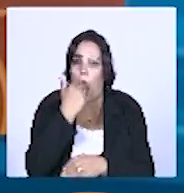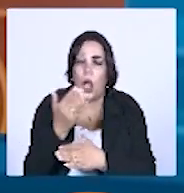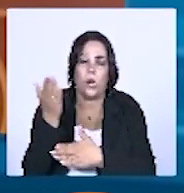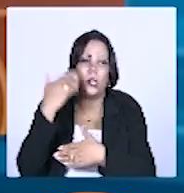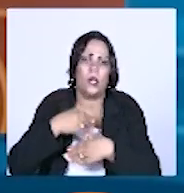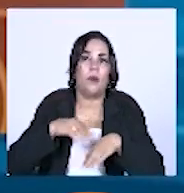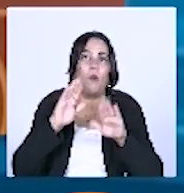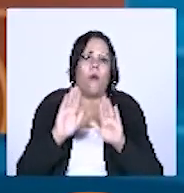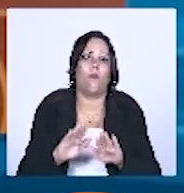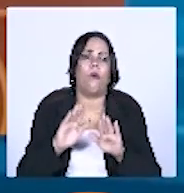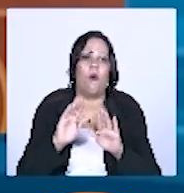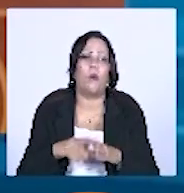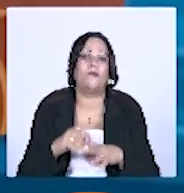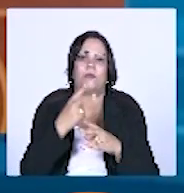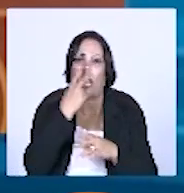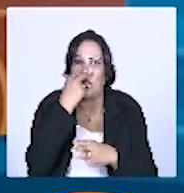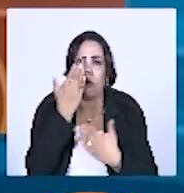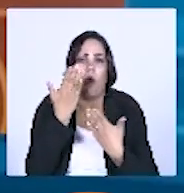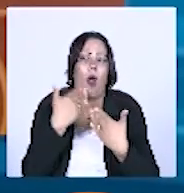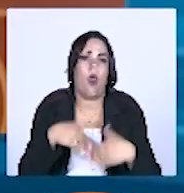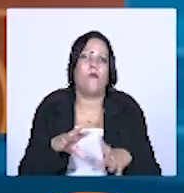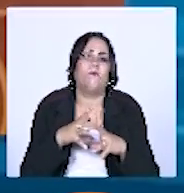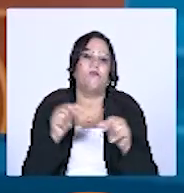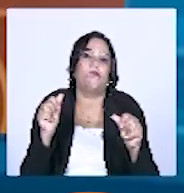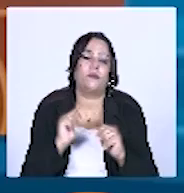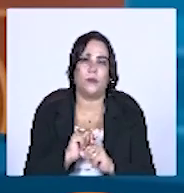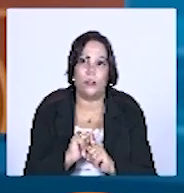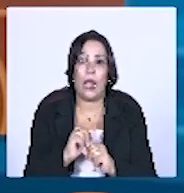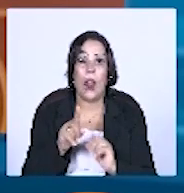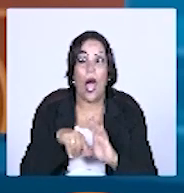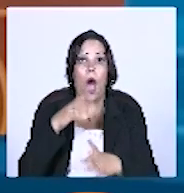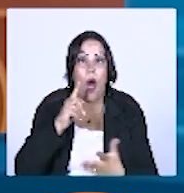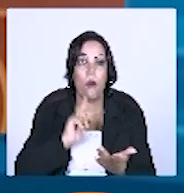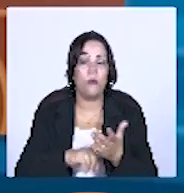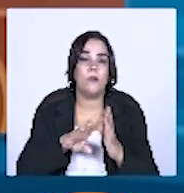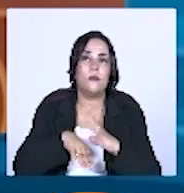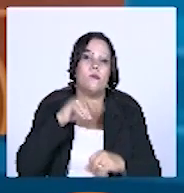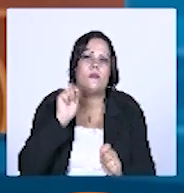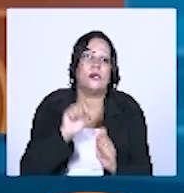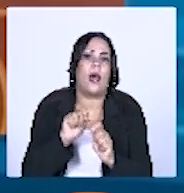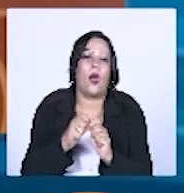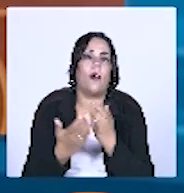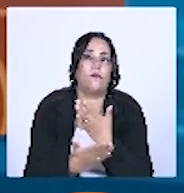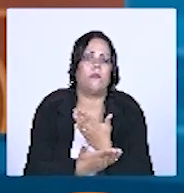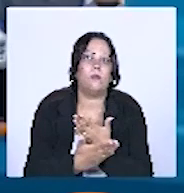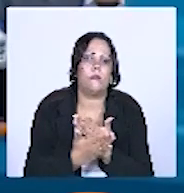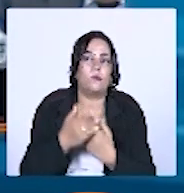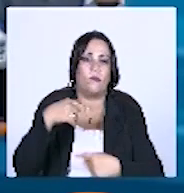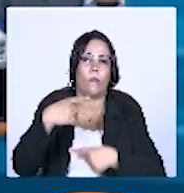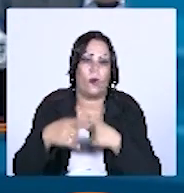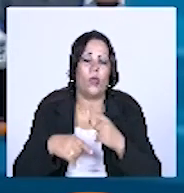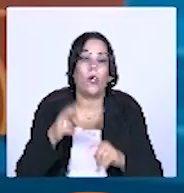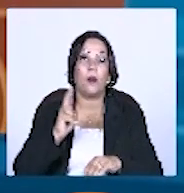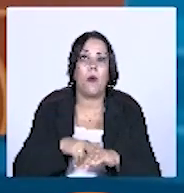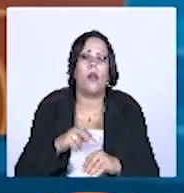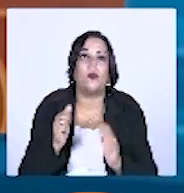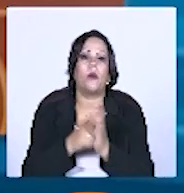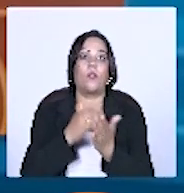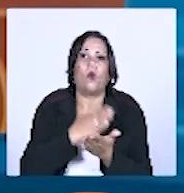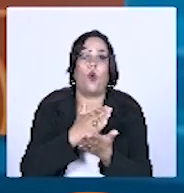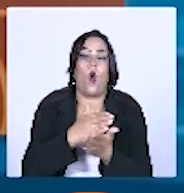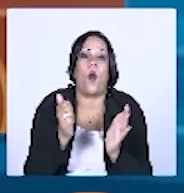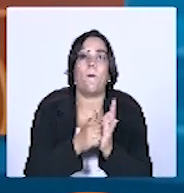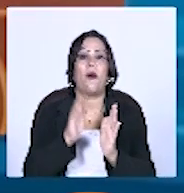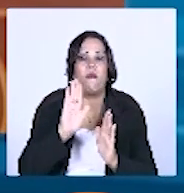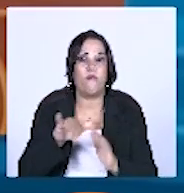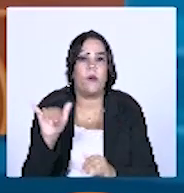بقاءها على هذا الوضع اذا كنا عايزين نعمل انطلاقه اقتصاديه او تقدم اقتصادي مساله السكان اشار اليها ودي